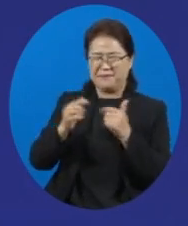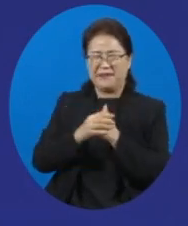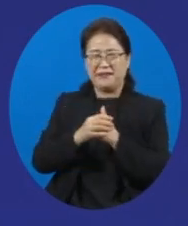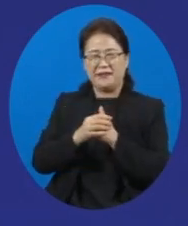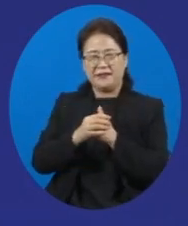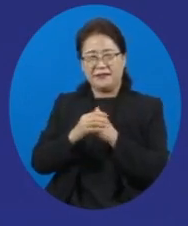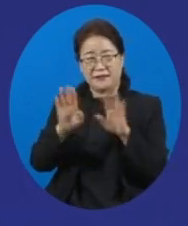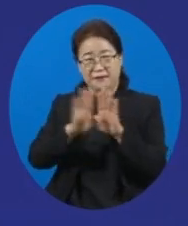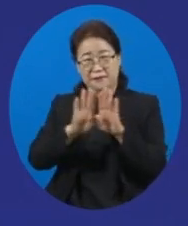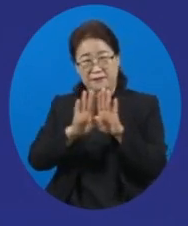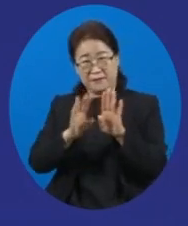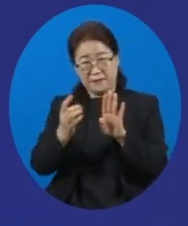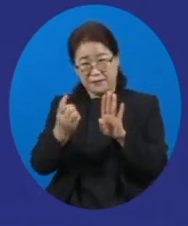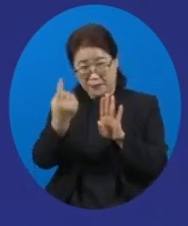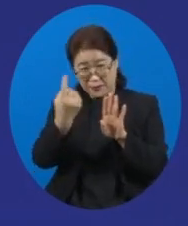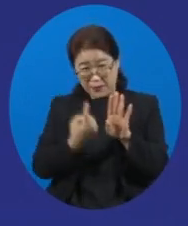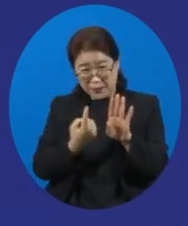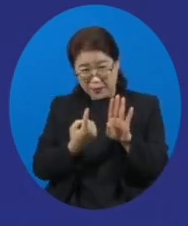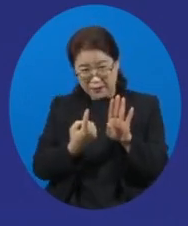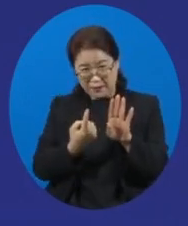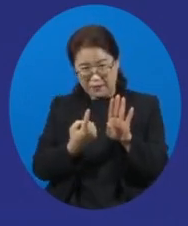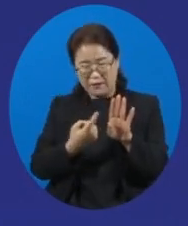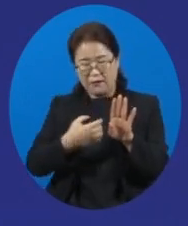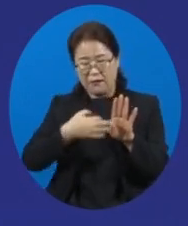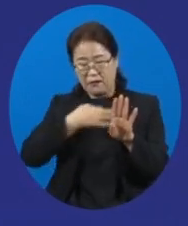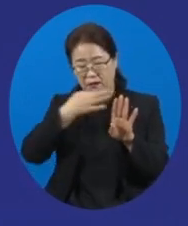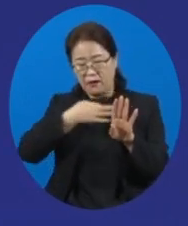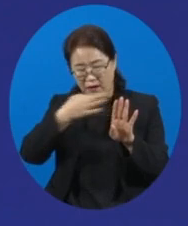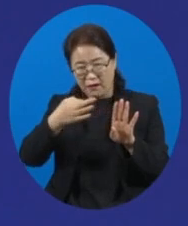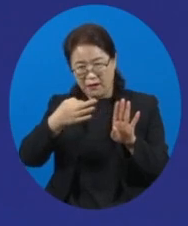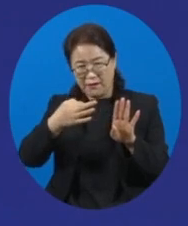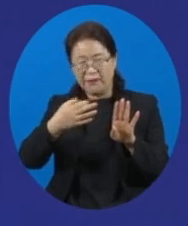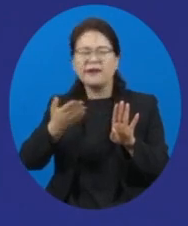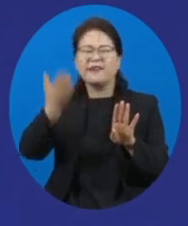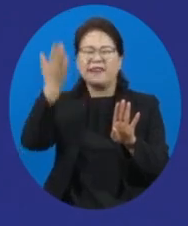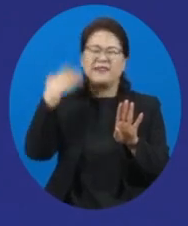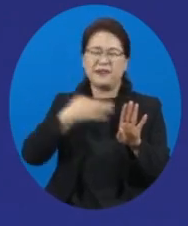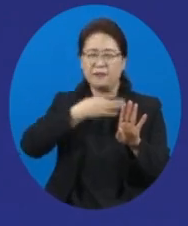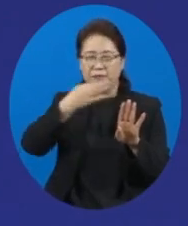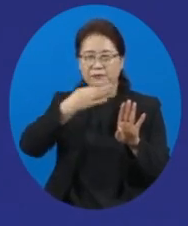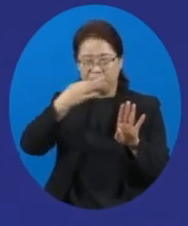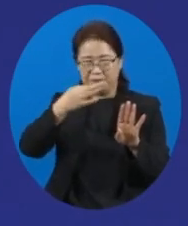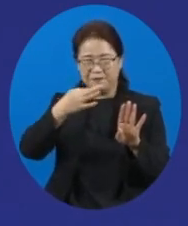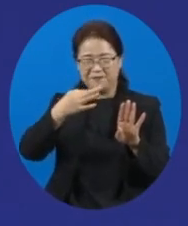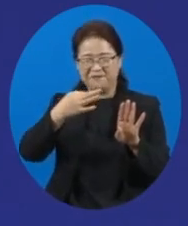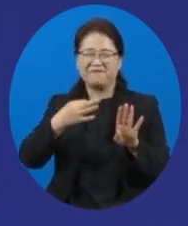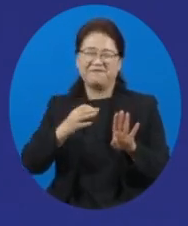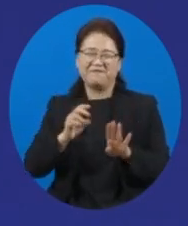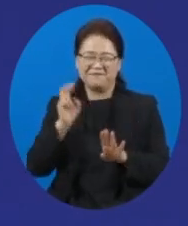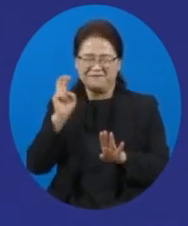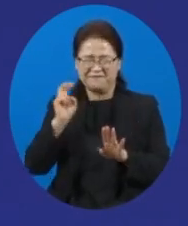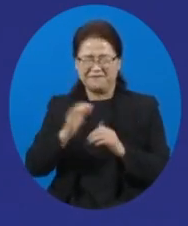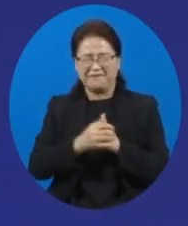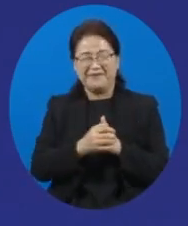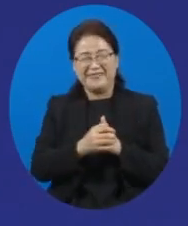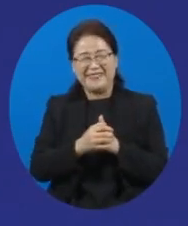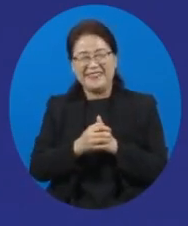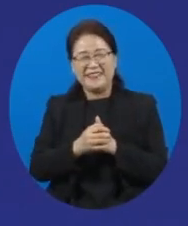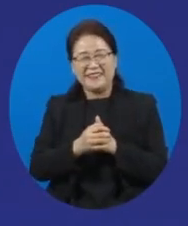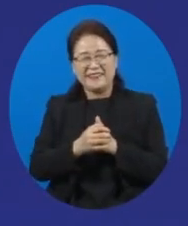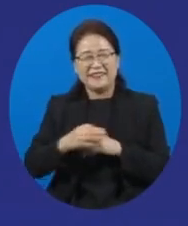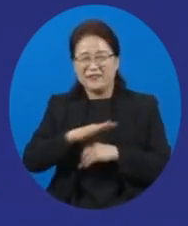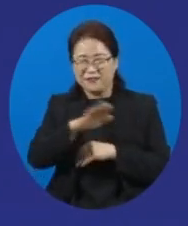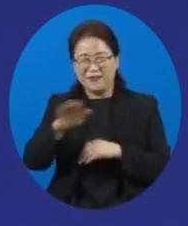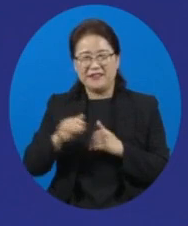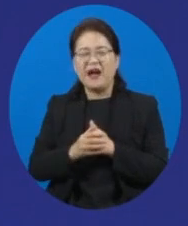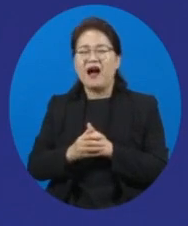딱 대문에 들어서는 순간에 헛기침이라고 그러죠. 마른 기침. 이렇게 말씀하셨어요. 그러면 우리는